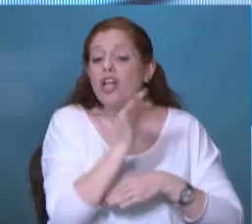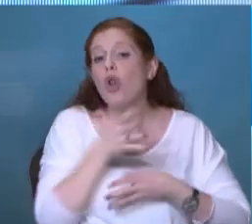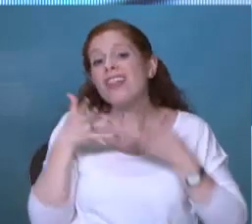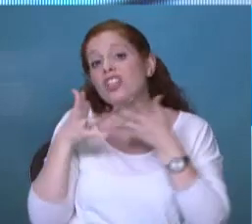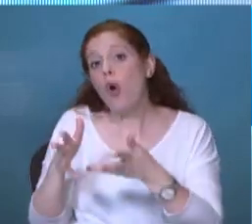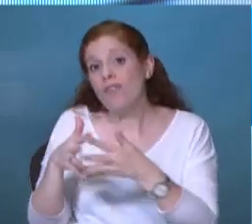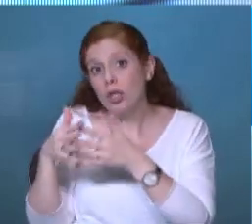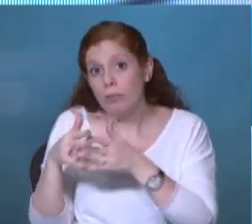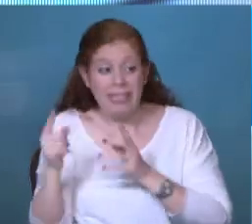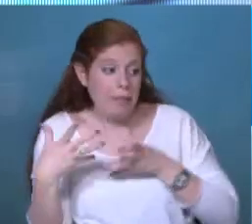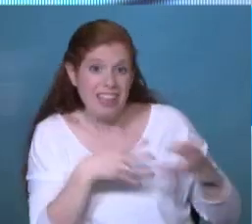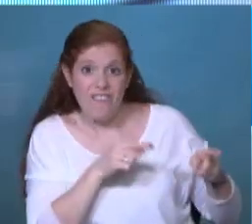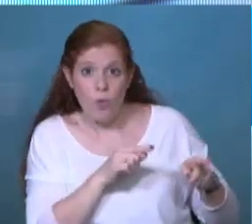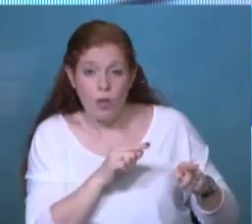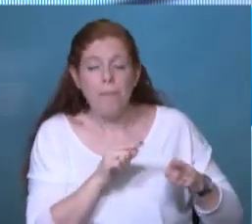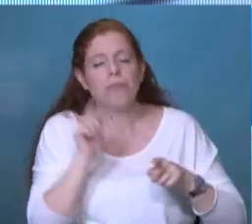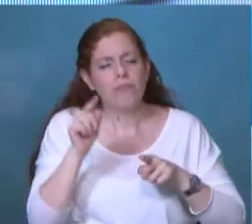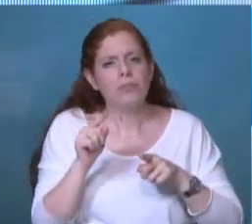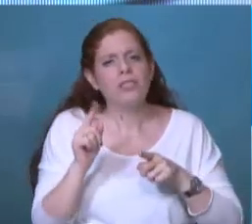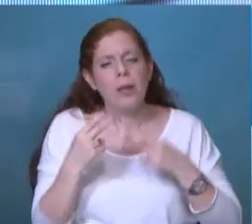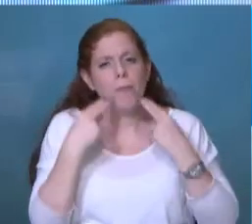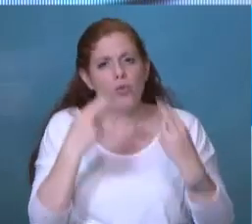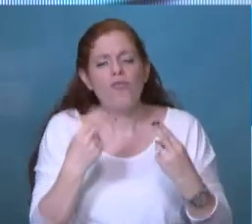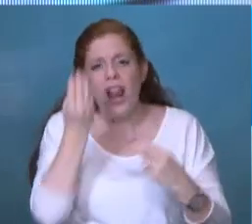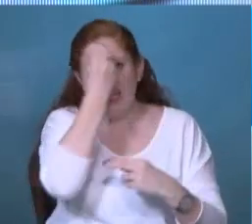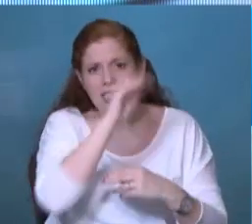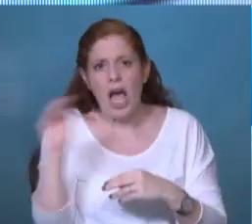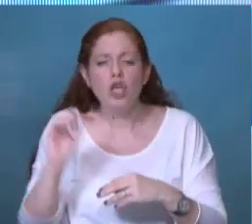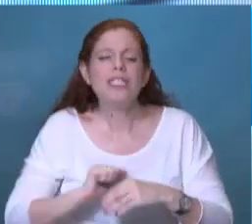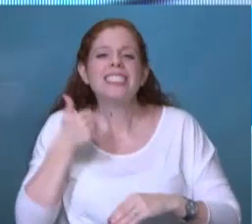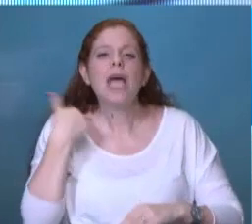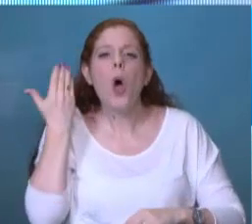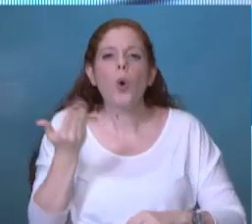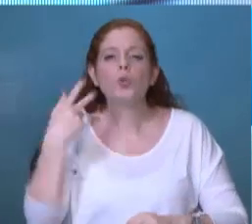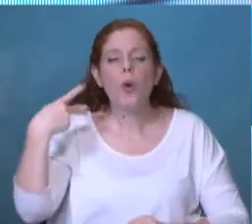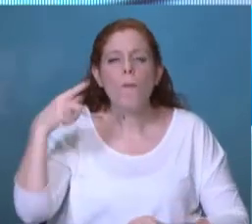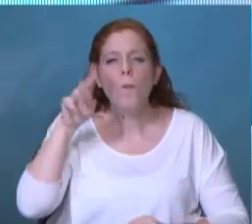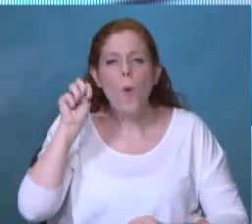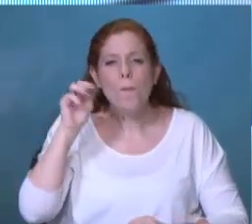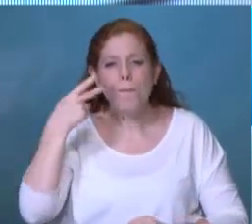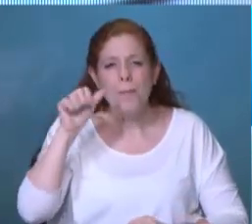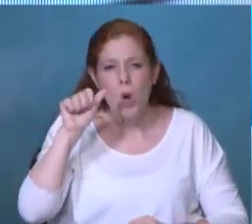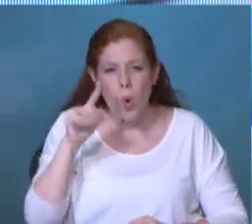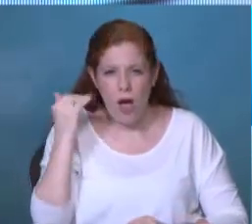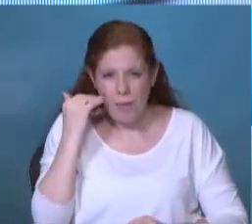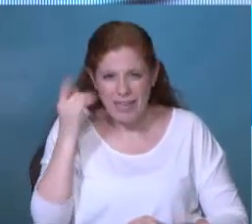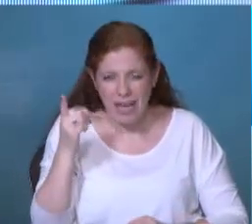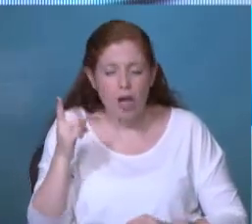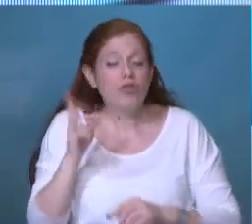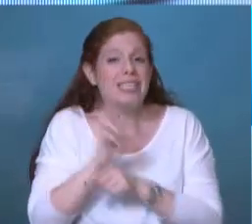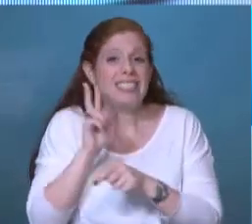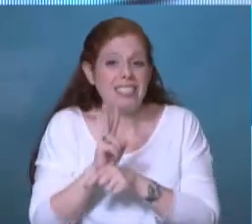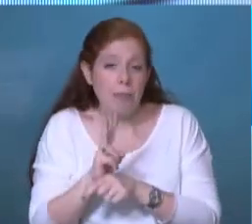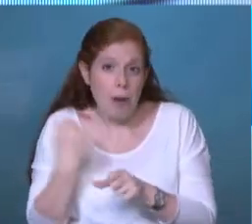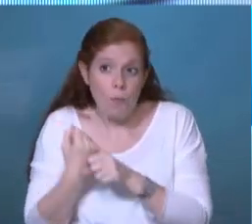תותקף. הדברים האלה מגיעים בתגובה להצהרה של שר החוץ האמריקני פומפאו, שהזהיר מפני פעולה נגד הכוחות